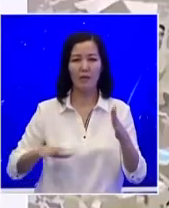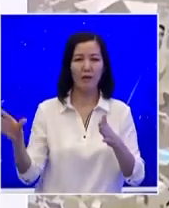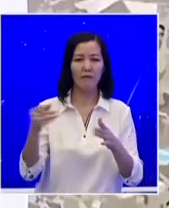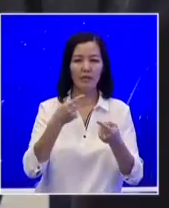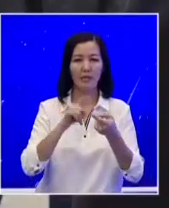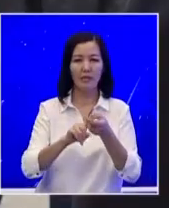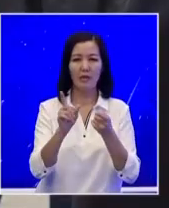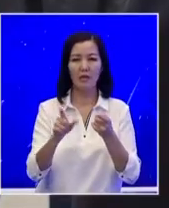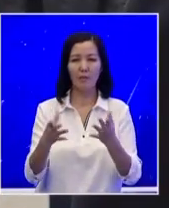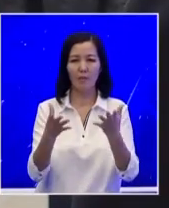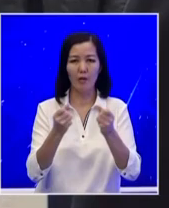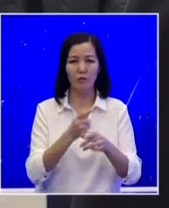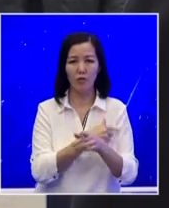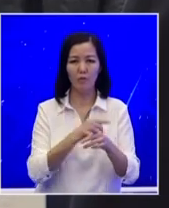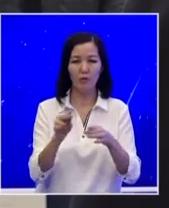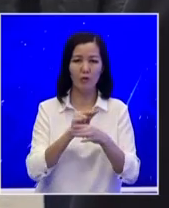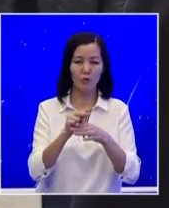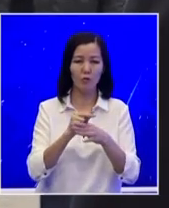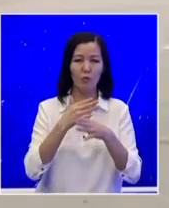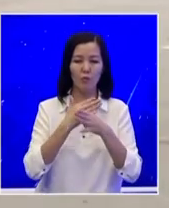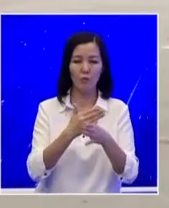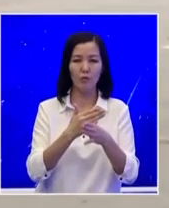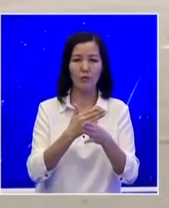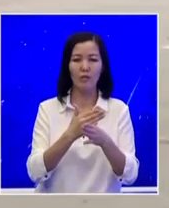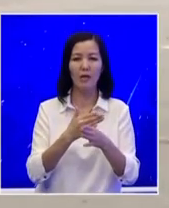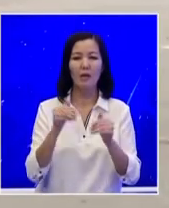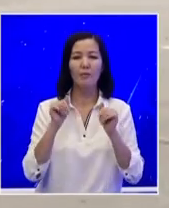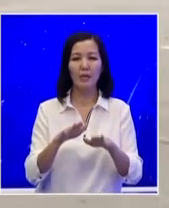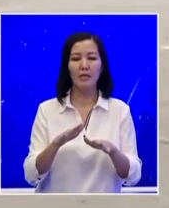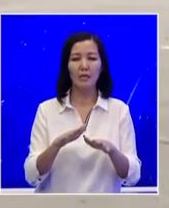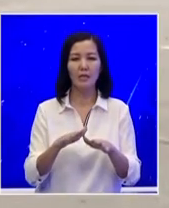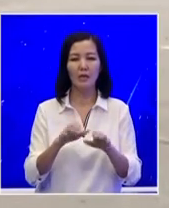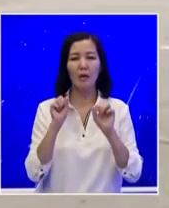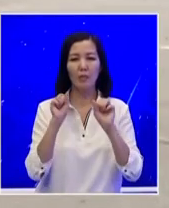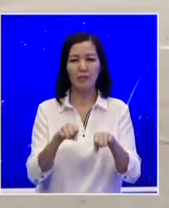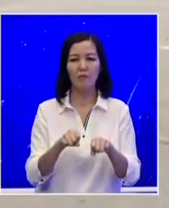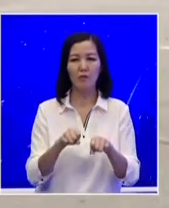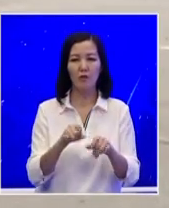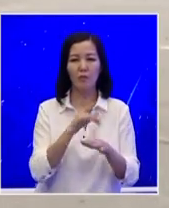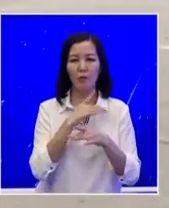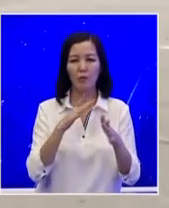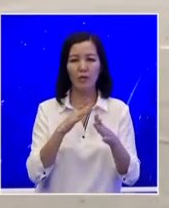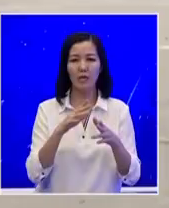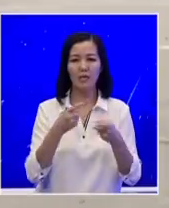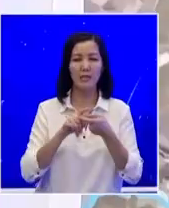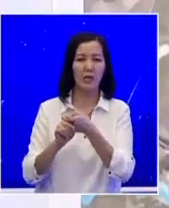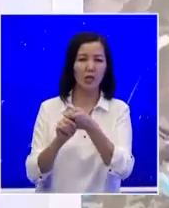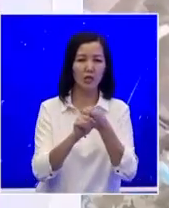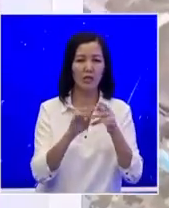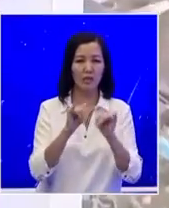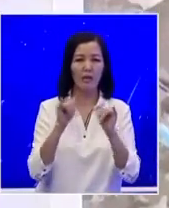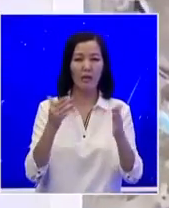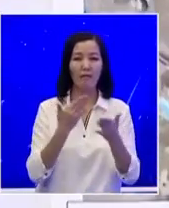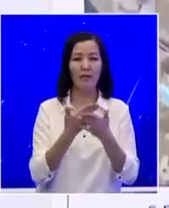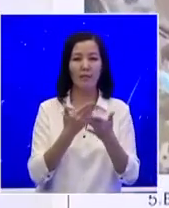заразившиеся граждане получают медицинскую помощь. Соответственно, принятые меры позволили избежать массового заражения людей, как,